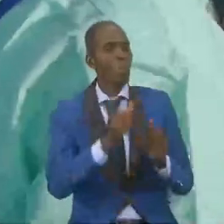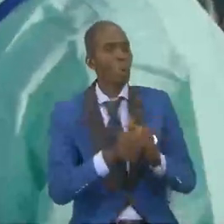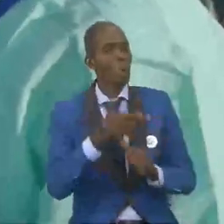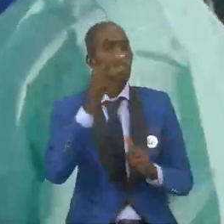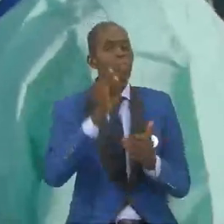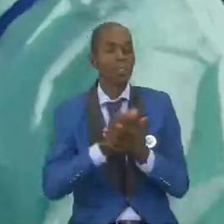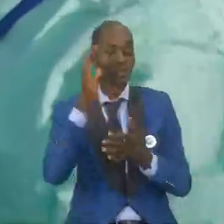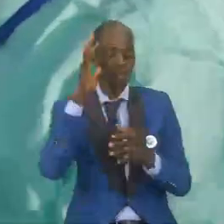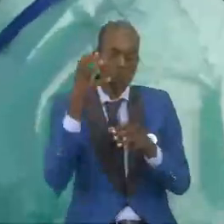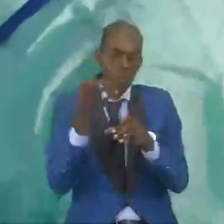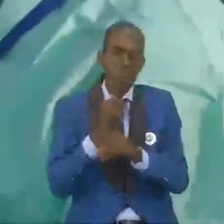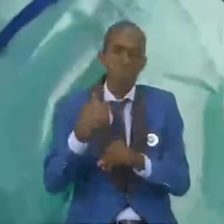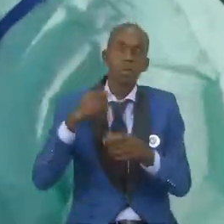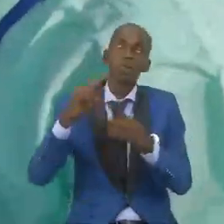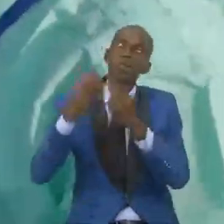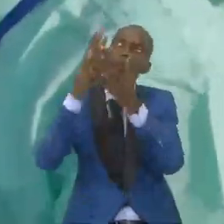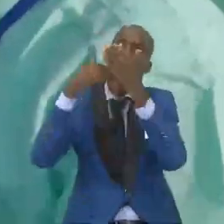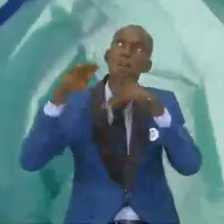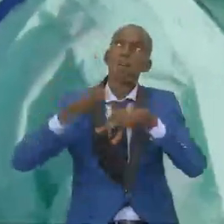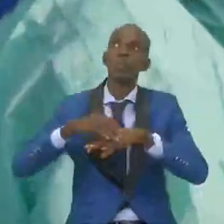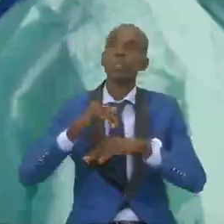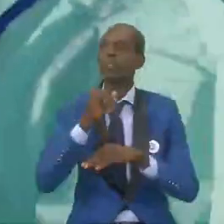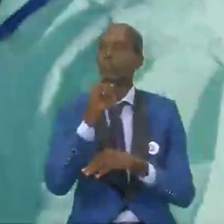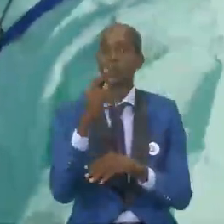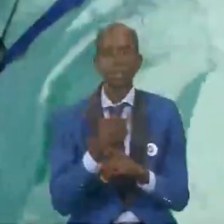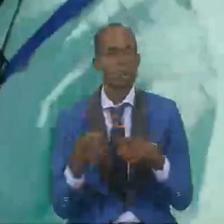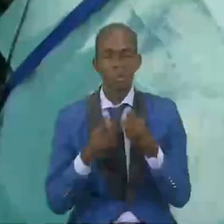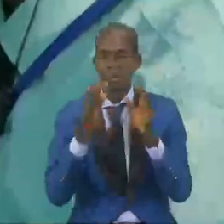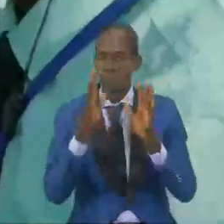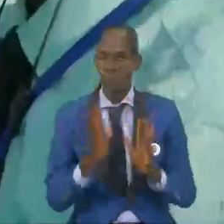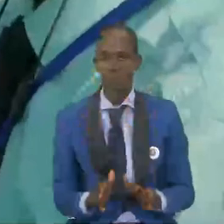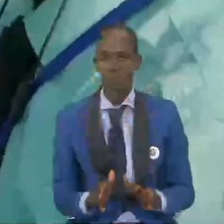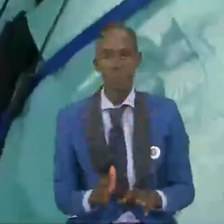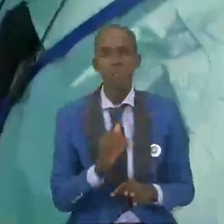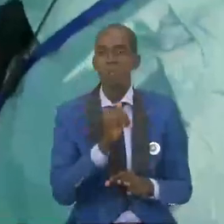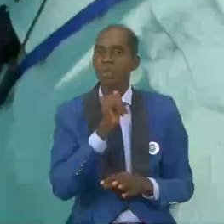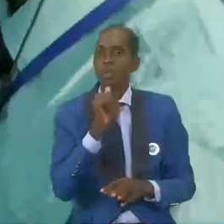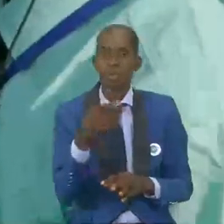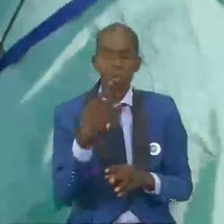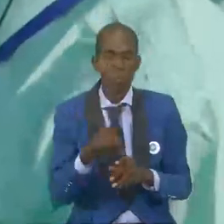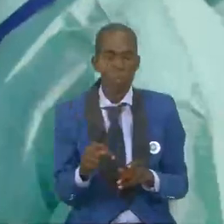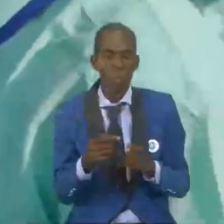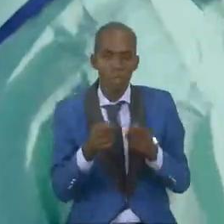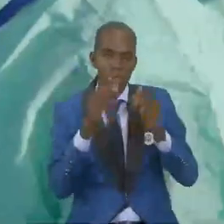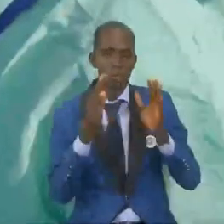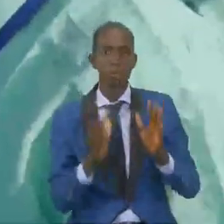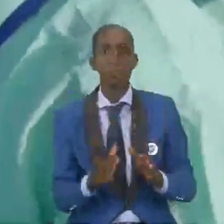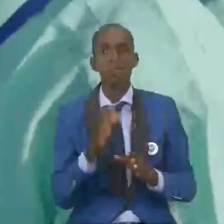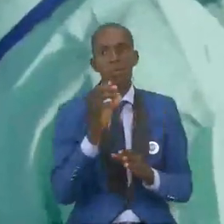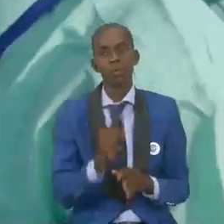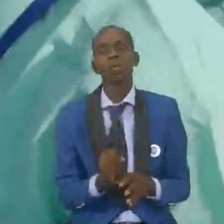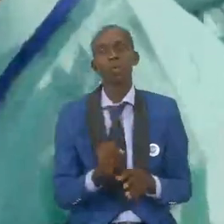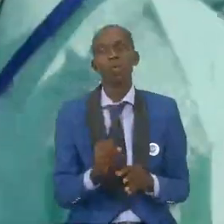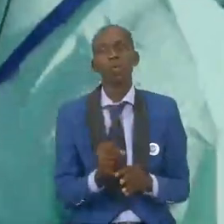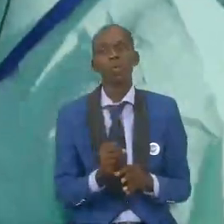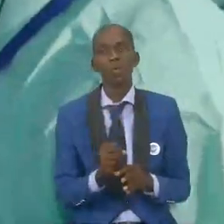qui dira « Venez plus haut » qui m'amènera au ciel. Pas le